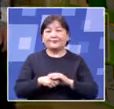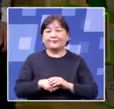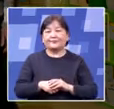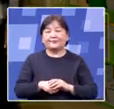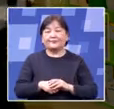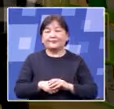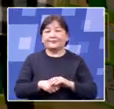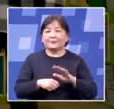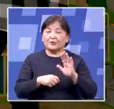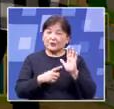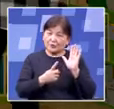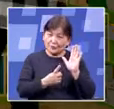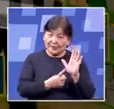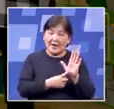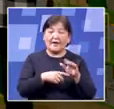5